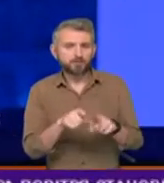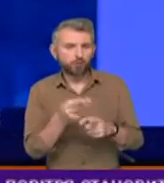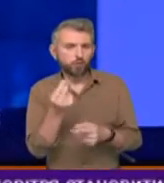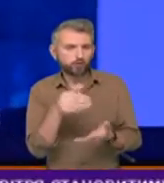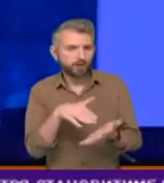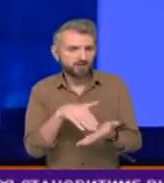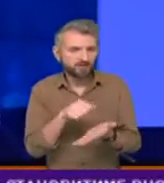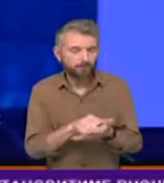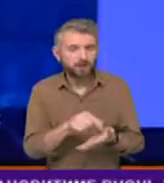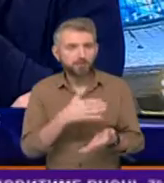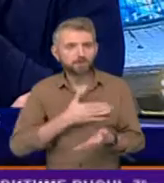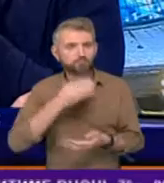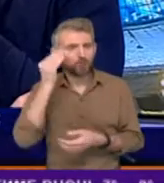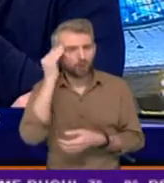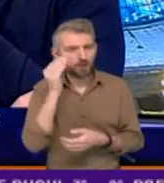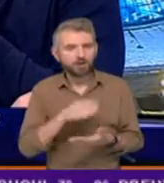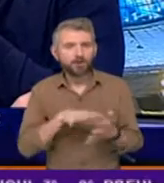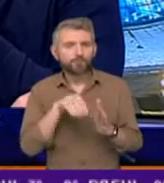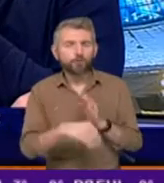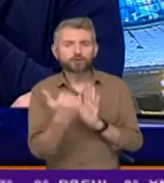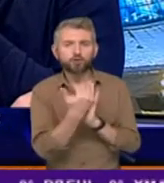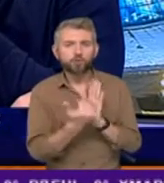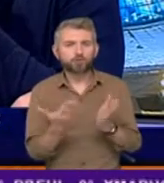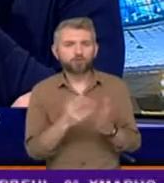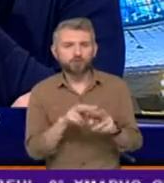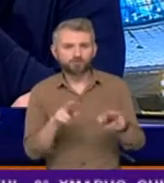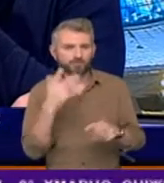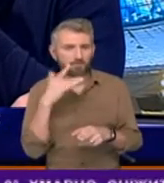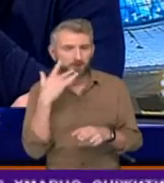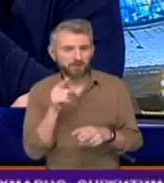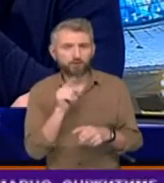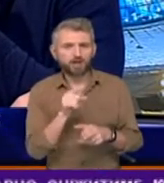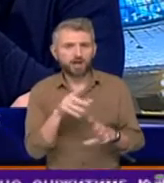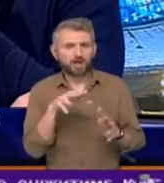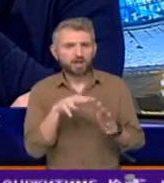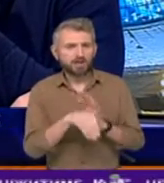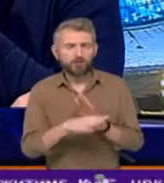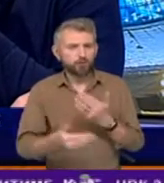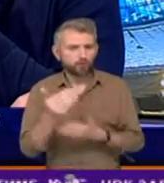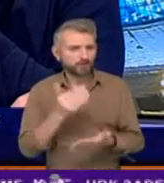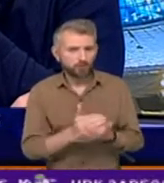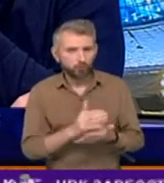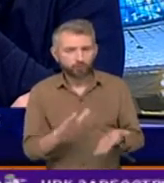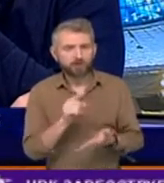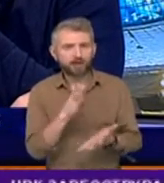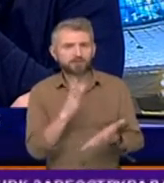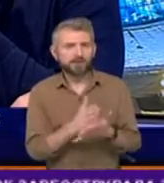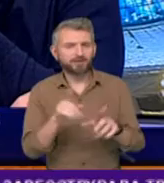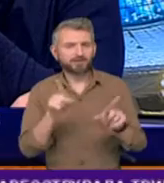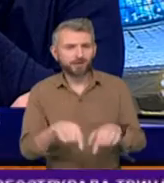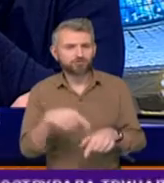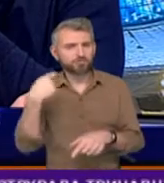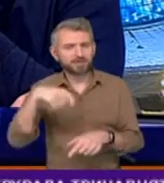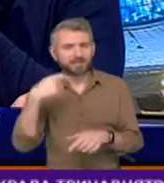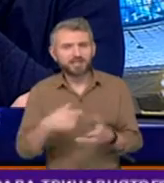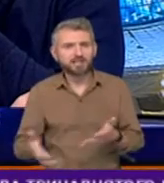застава, але, на мій погляд, вводити норму, яка є в Америці. В Америці вона не доведена до остаточного кінця. Там є теж,